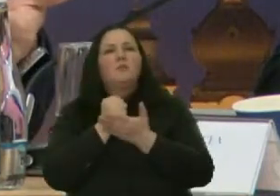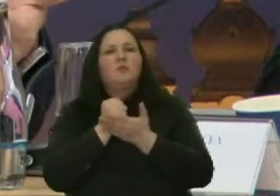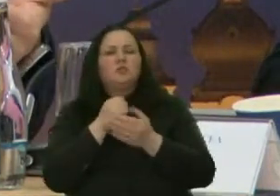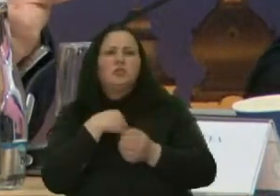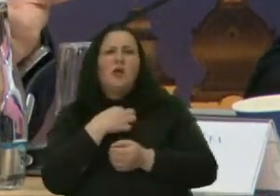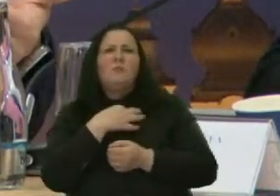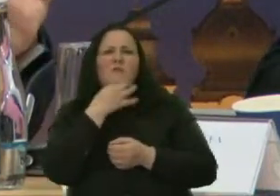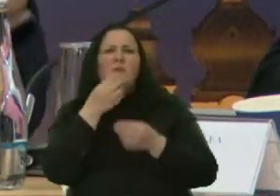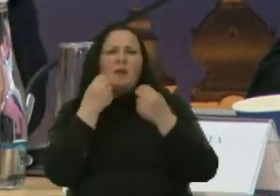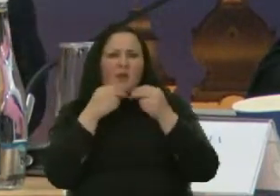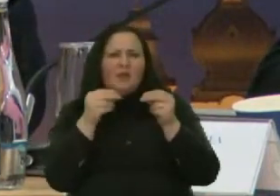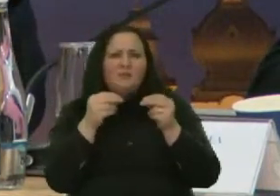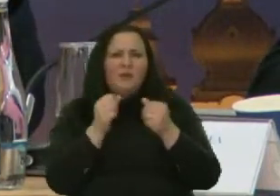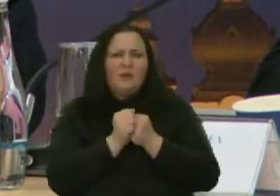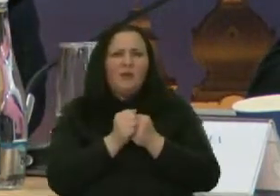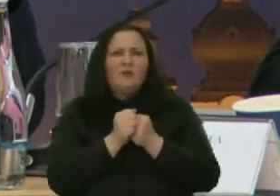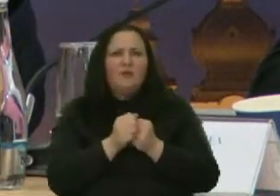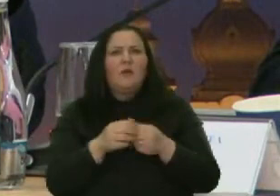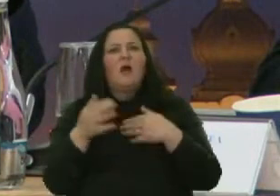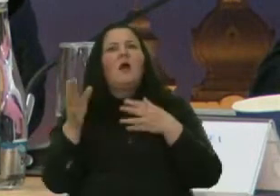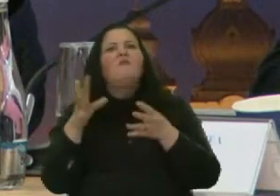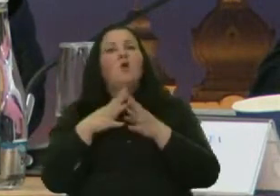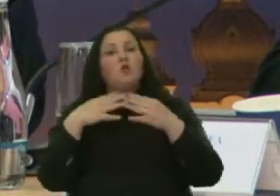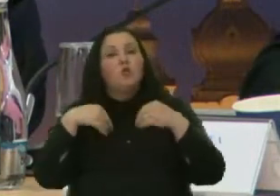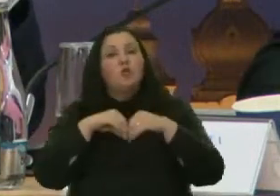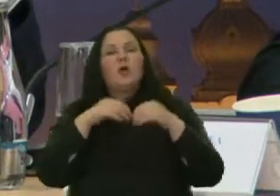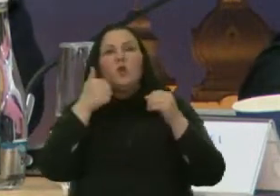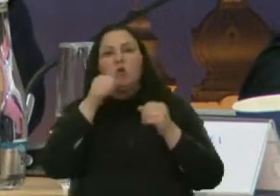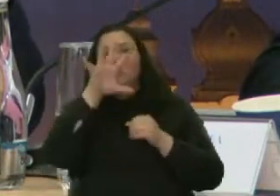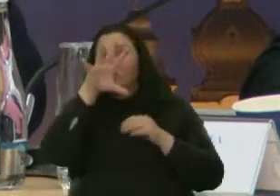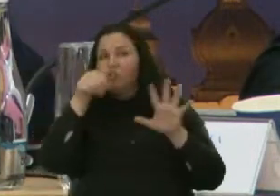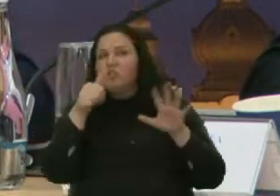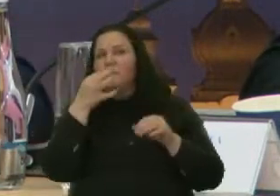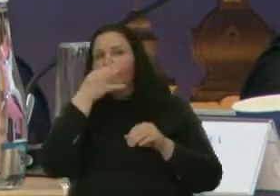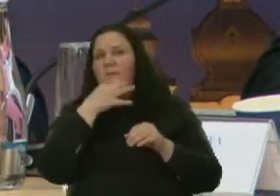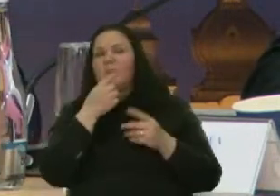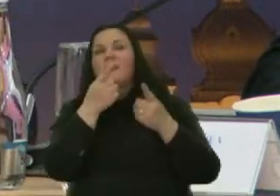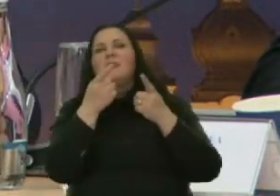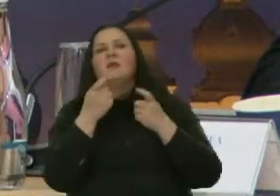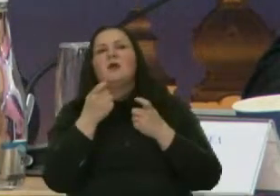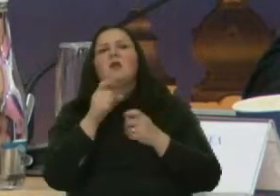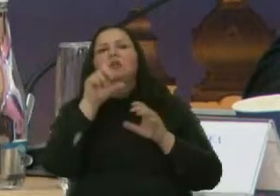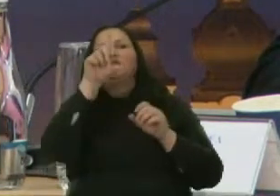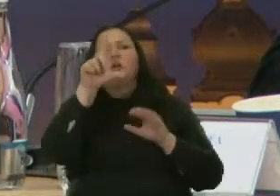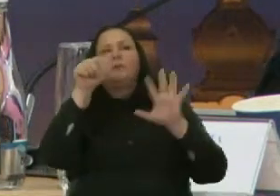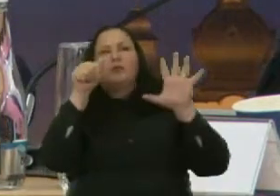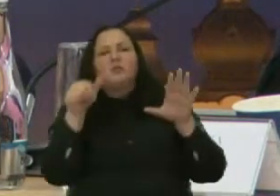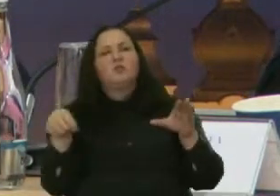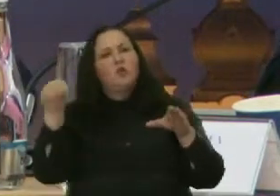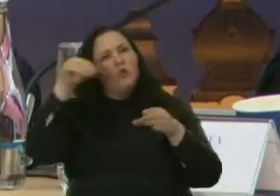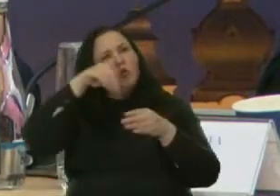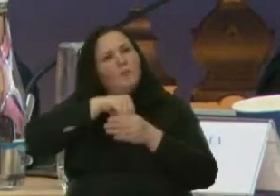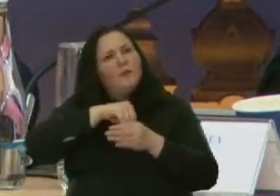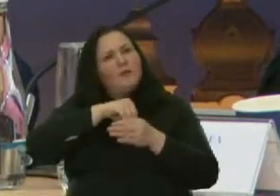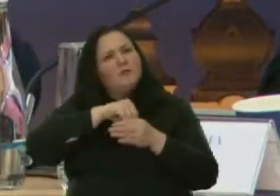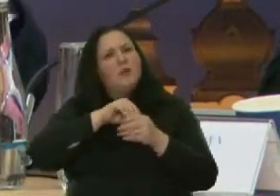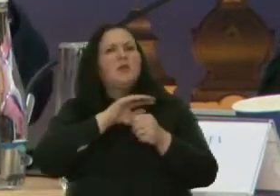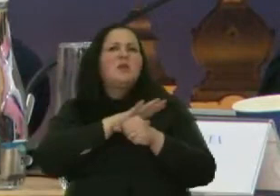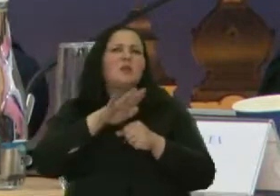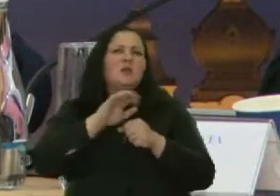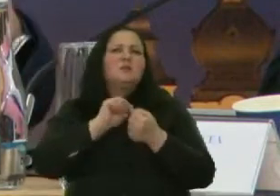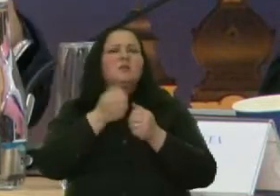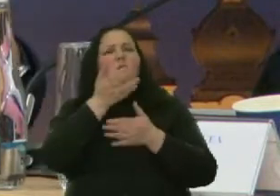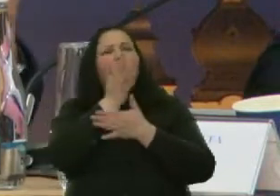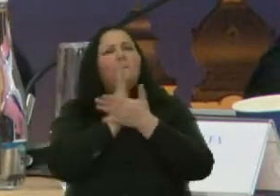de minut minute despre ele au fost în total 156 de propuneri repet din care 71 au fost cuprinse integral sau parțial